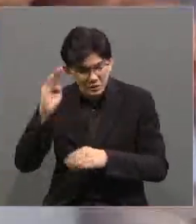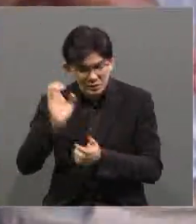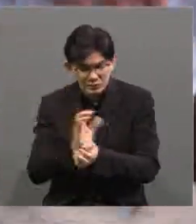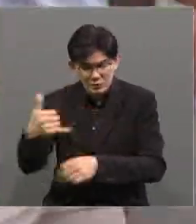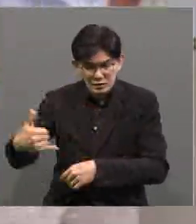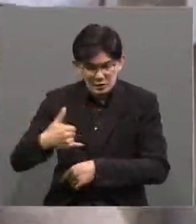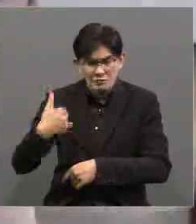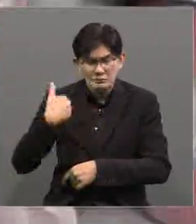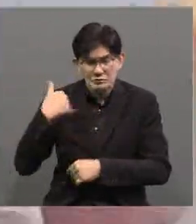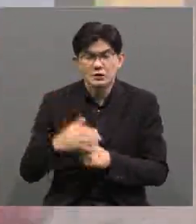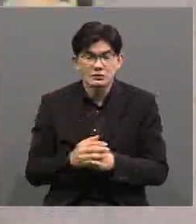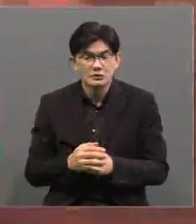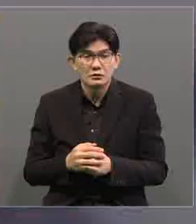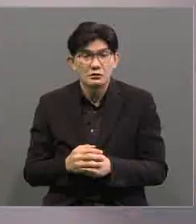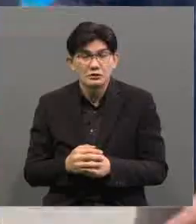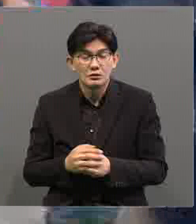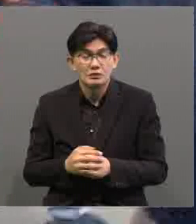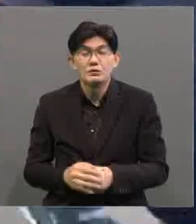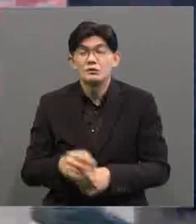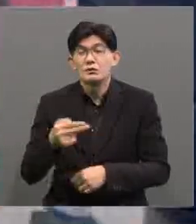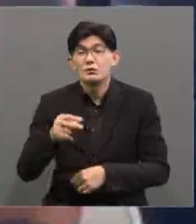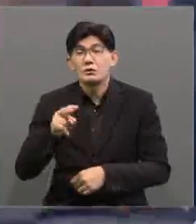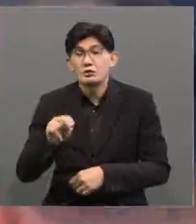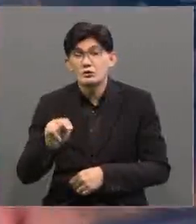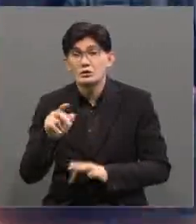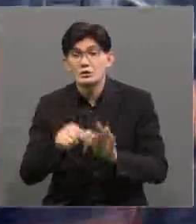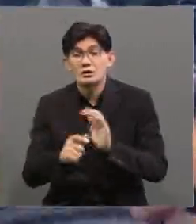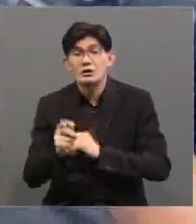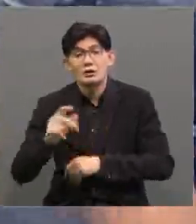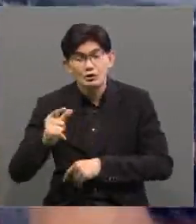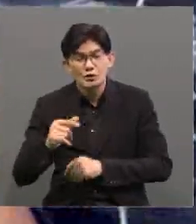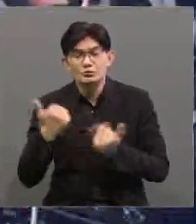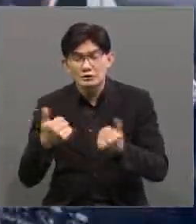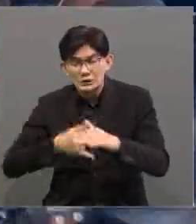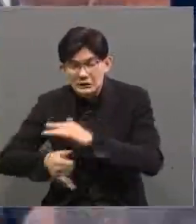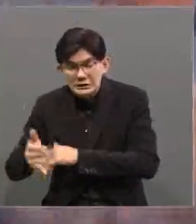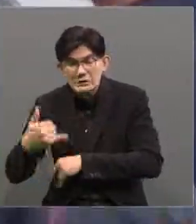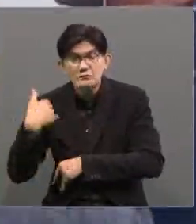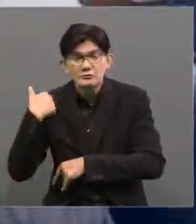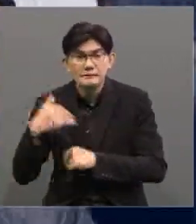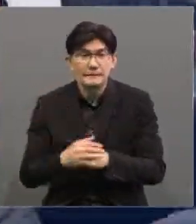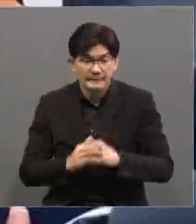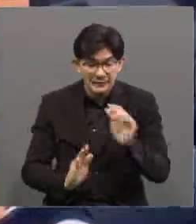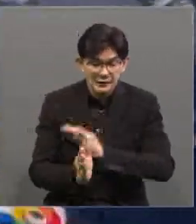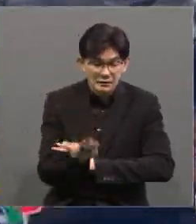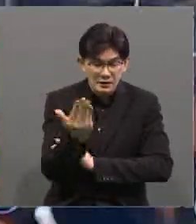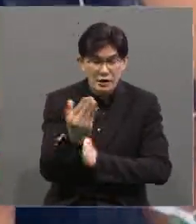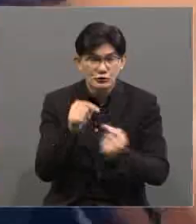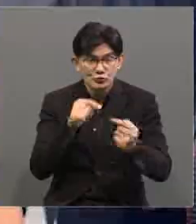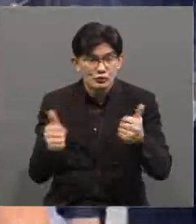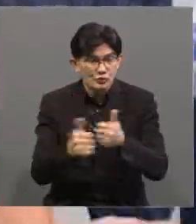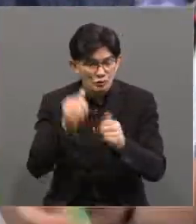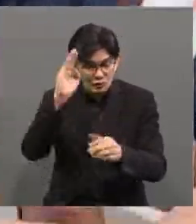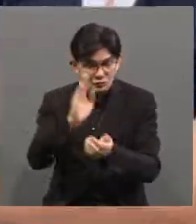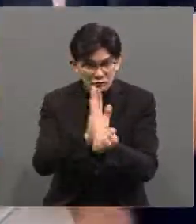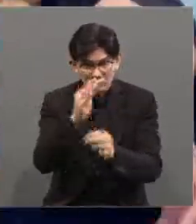มเห็นแต่ว่าน่องเนี่ยยังหาตัวอยู่ยังตามจับอยู่นะครับ ค่ะและถ้าย้อนไปดูเมื่อเช้าเนี่ยนะคะเมื่อเช้าบิ๊กโจ๊กพลตำรวจเอกสุรเชษฐ์หักพานรอง